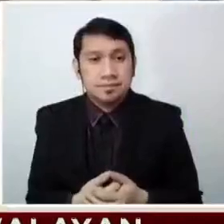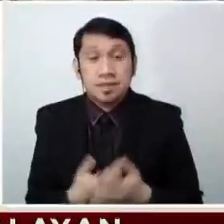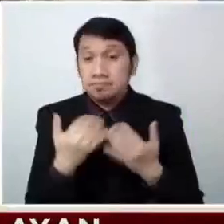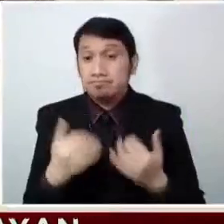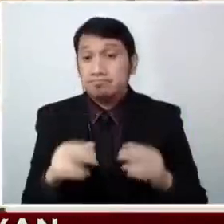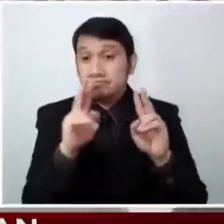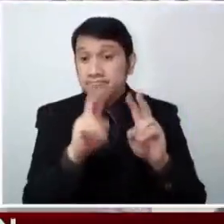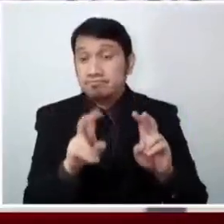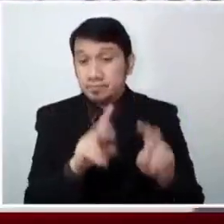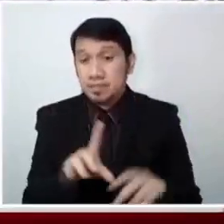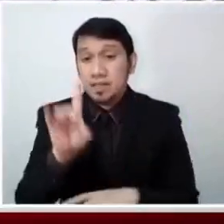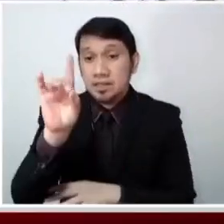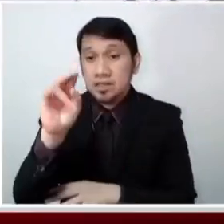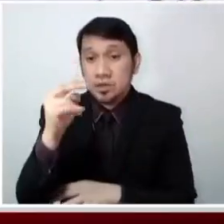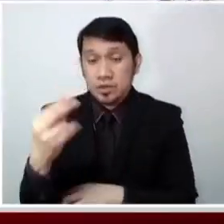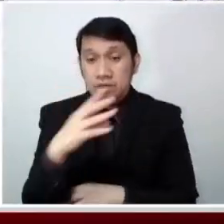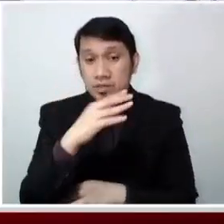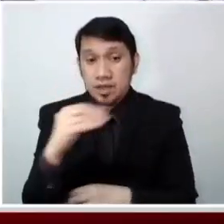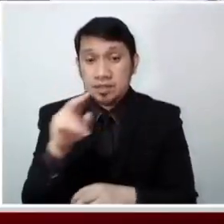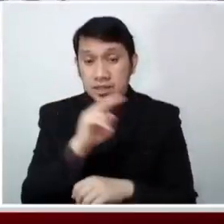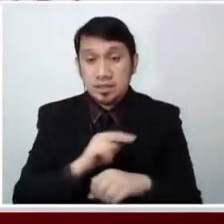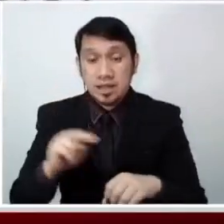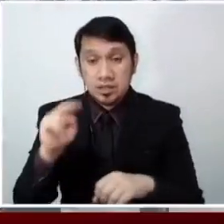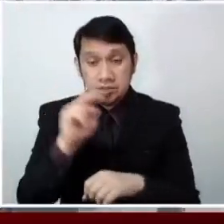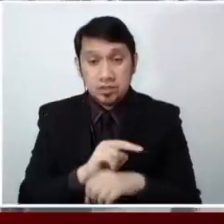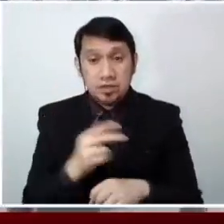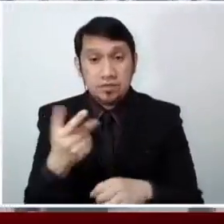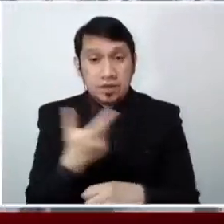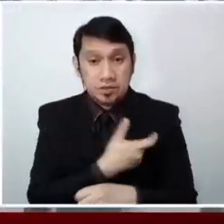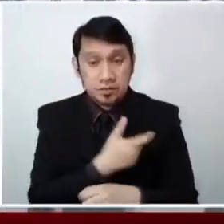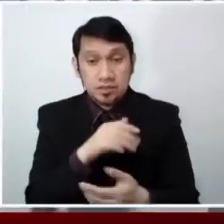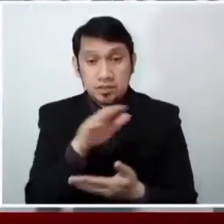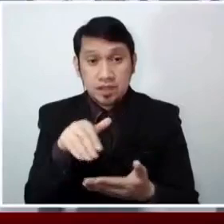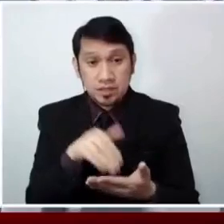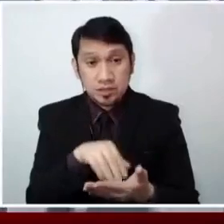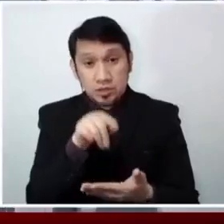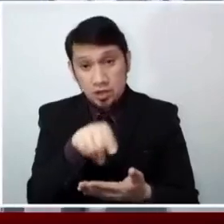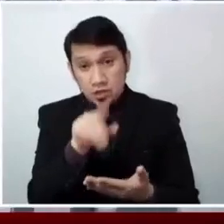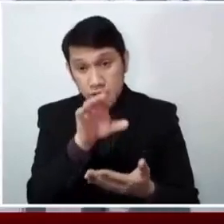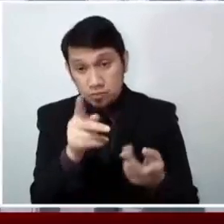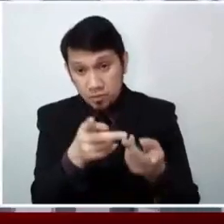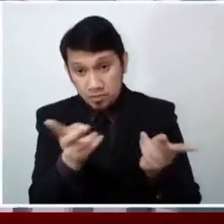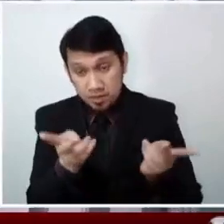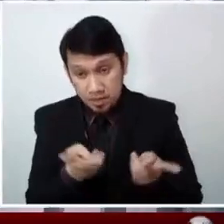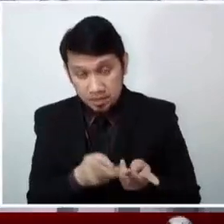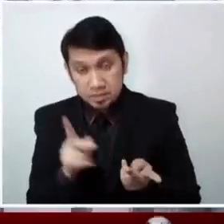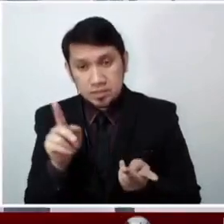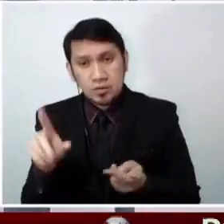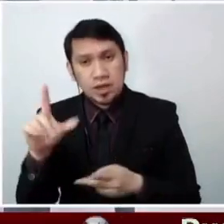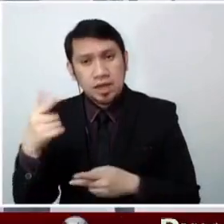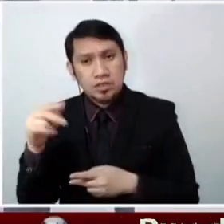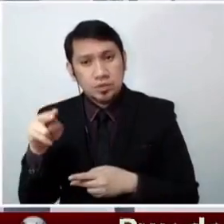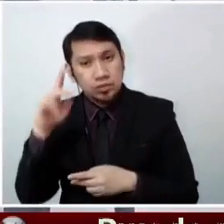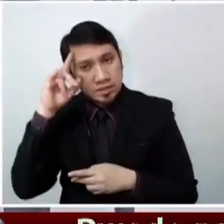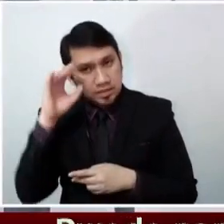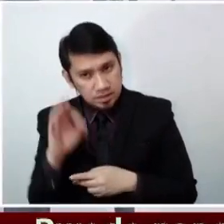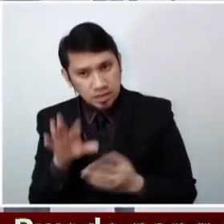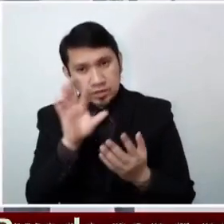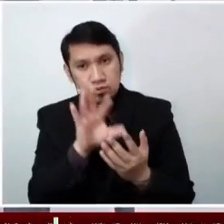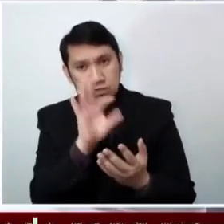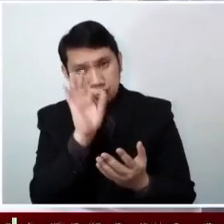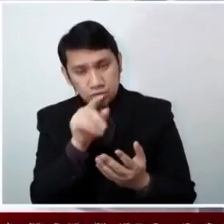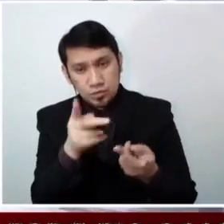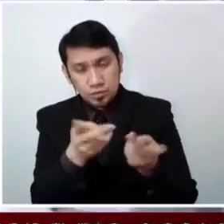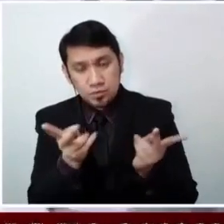Ininspeksyon ng Department of Health at National Vaccination Operations Center ang sites na pinili ng ilang Metro Manila LGU na pagdausan ng